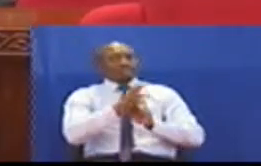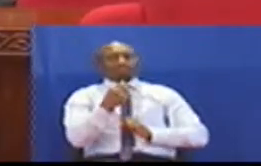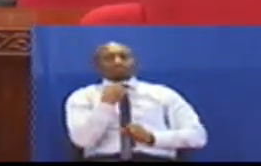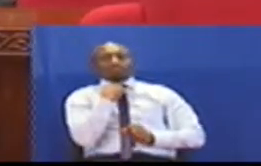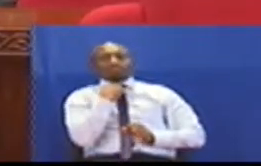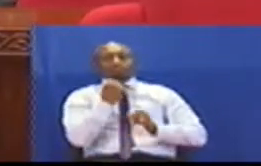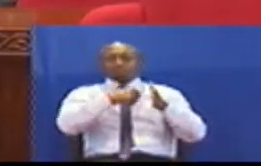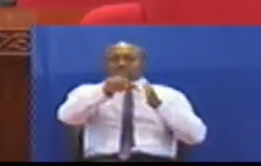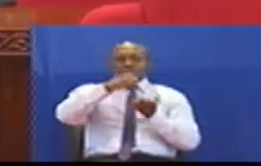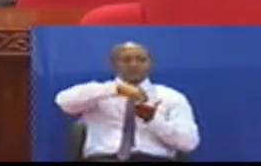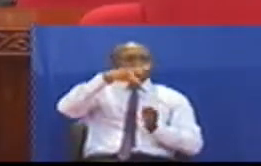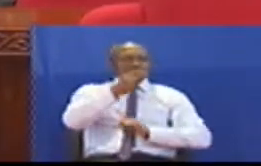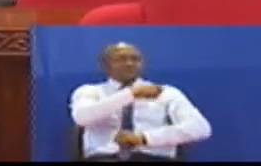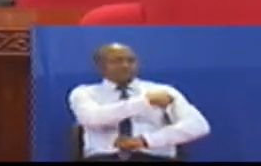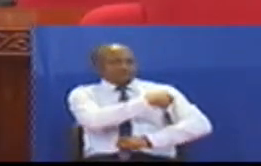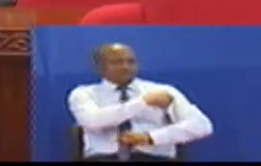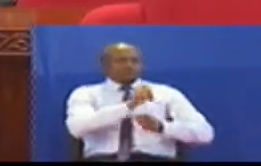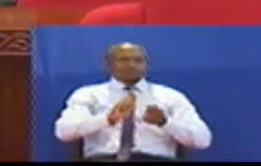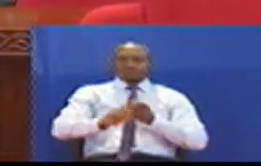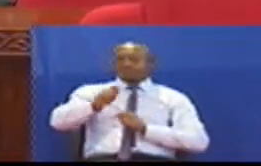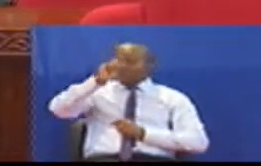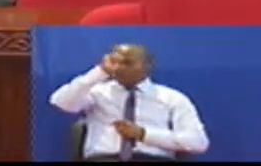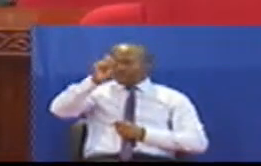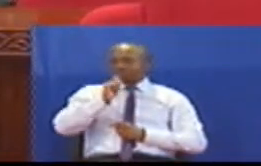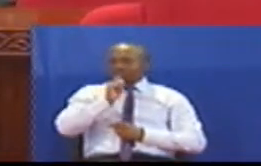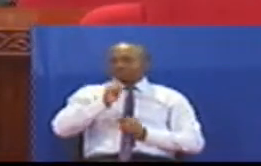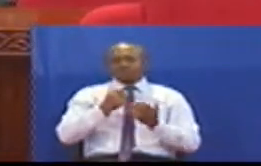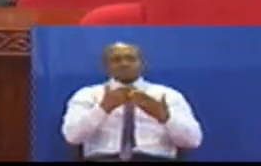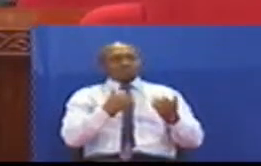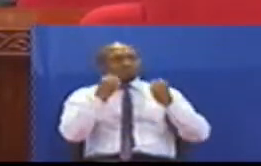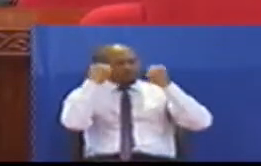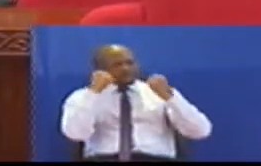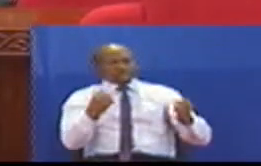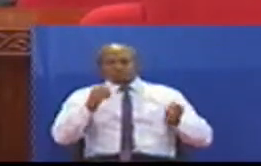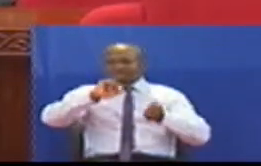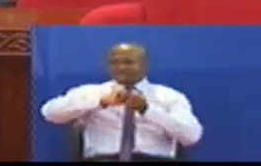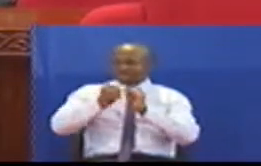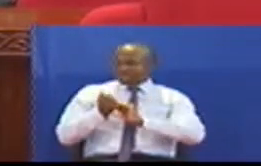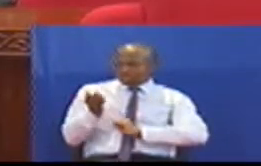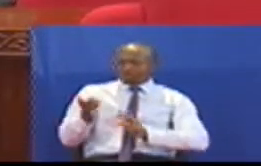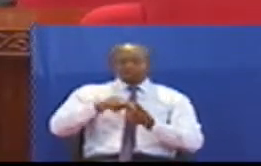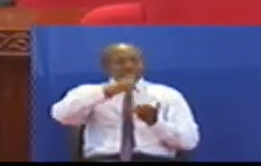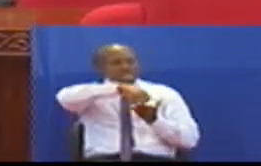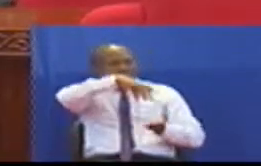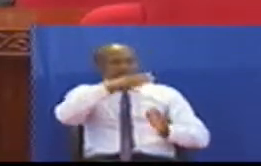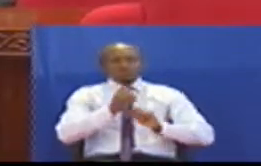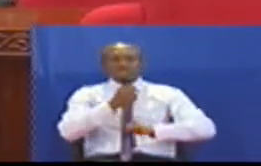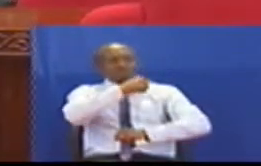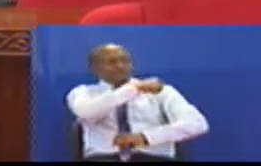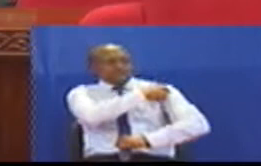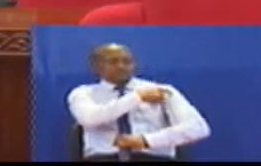matibabu. Mheshimiwa Spika, kutokana na uzito wa tatizo hili na gharama za matibabu kwa wenye maambukizi ya